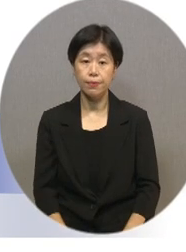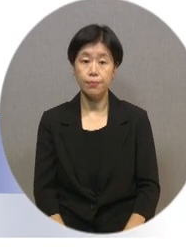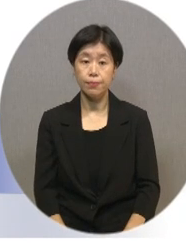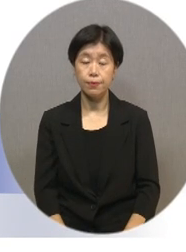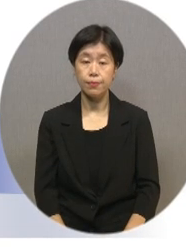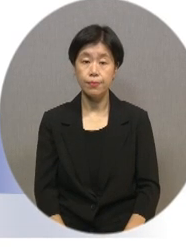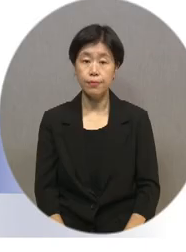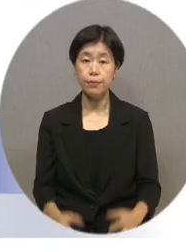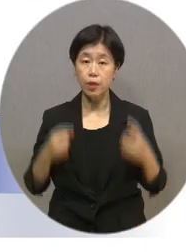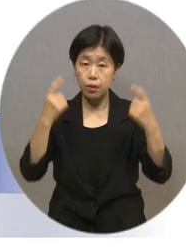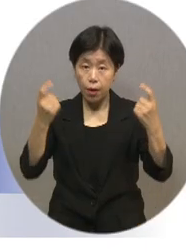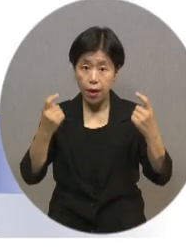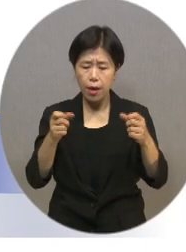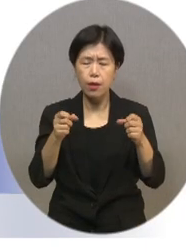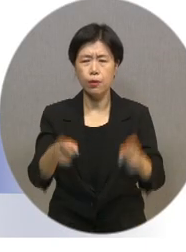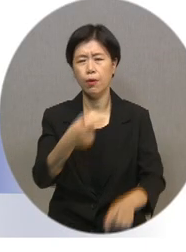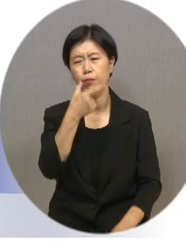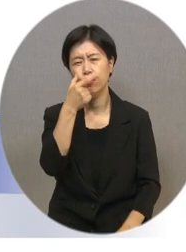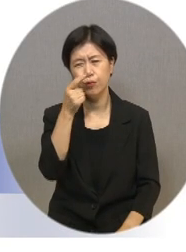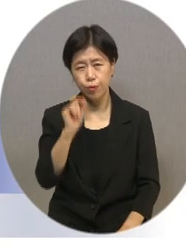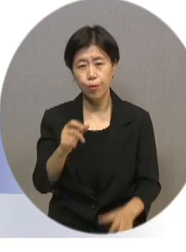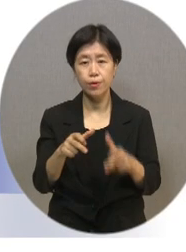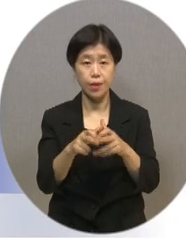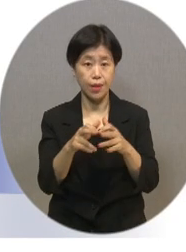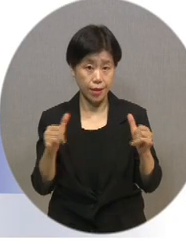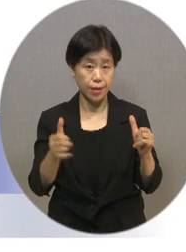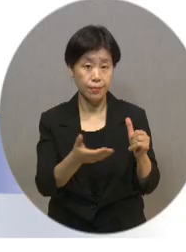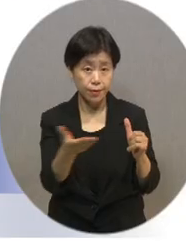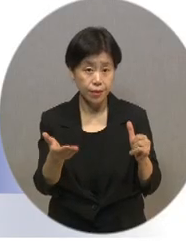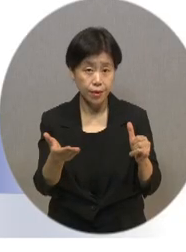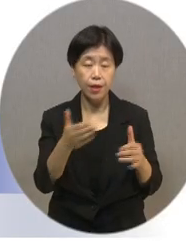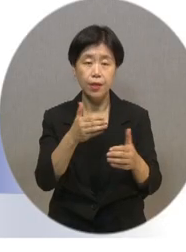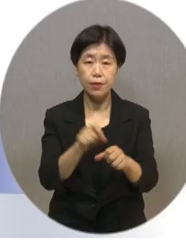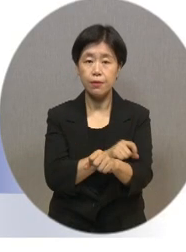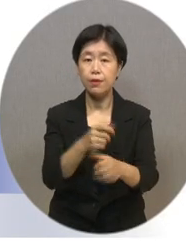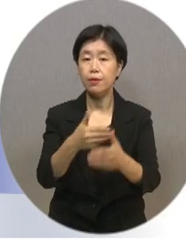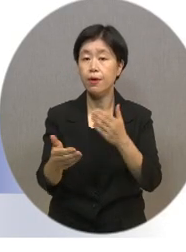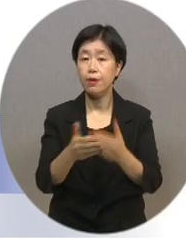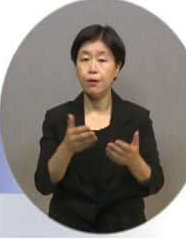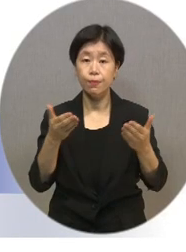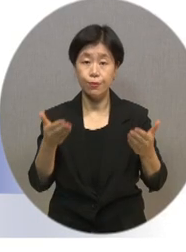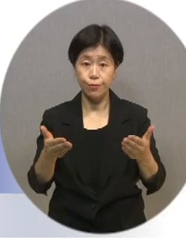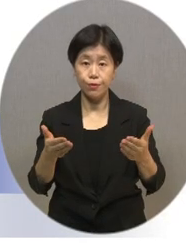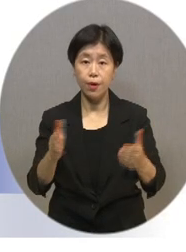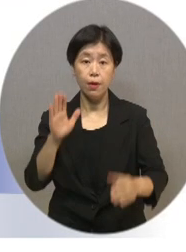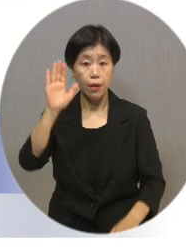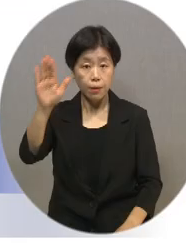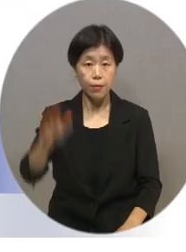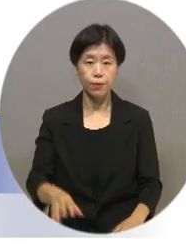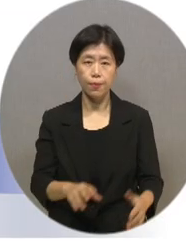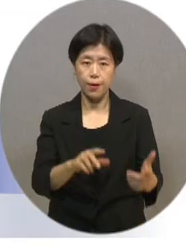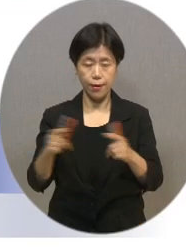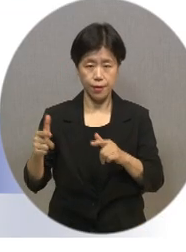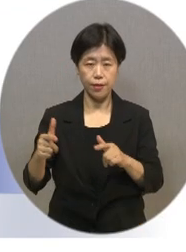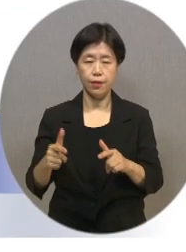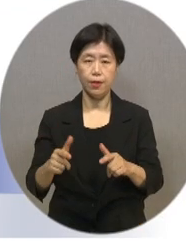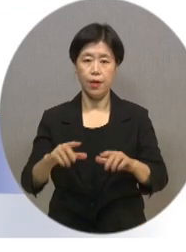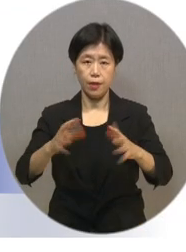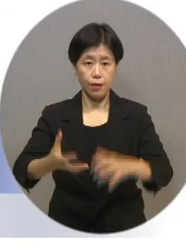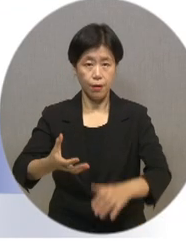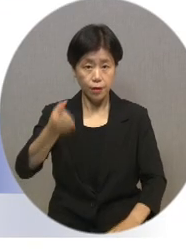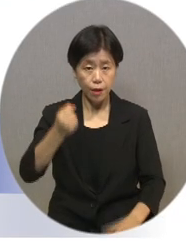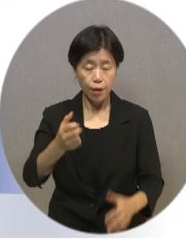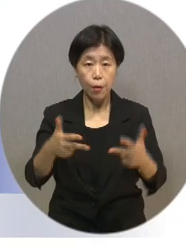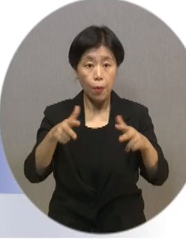공단은 여행의 기회가 부족했던 장애인에게 특별한 경험이 될 것이라며 앞으로도 다양한 국립공원 생태